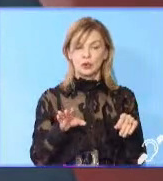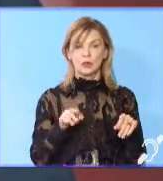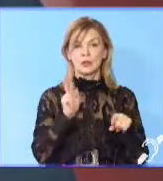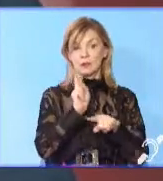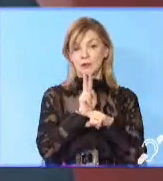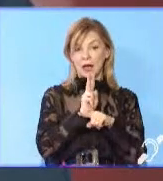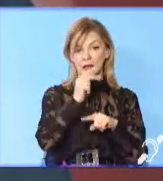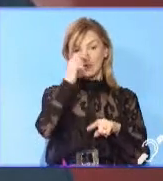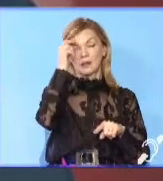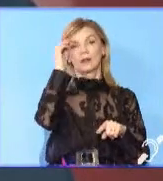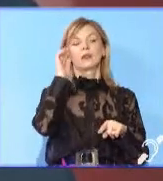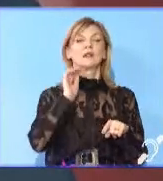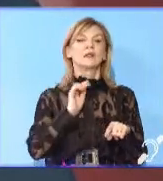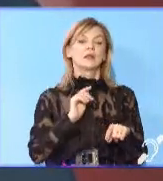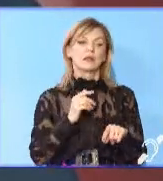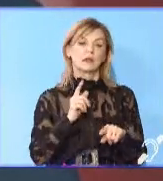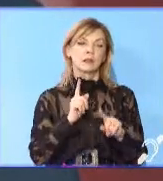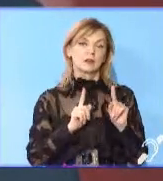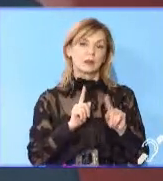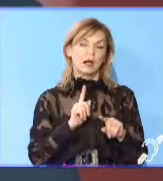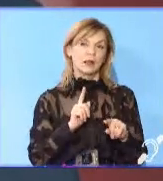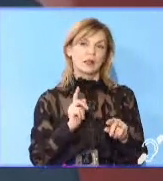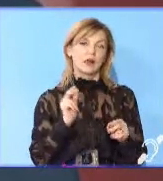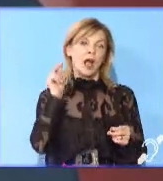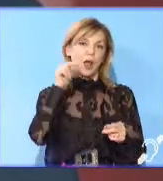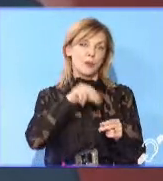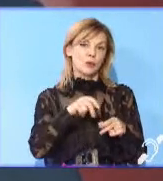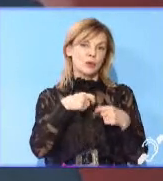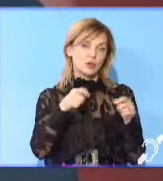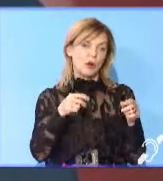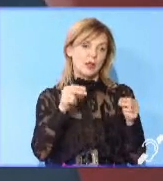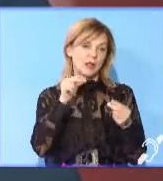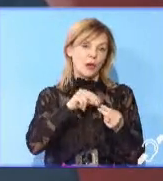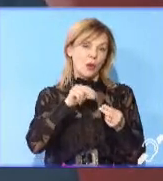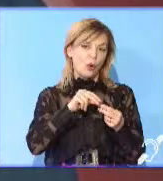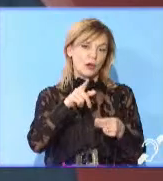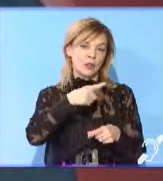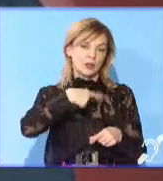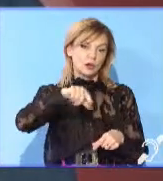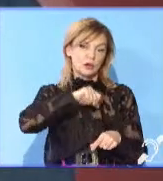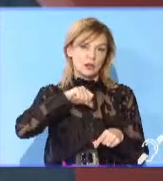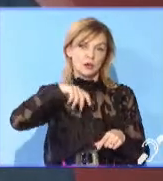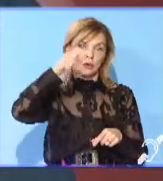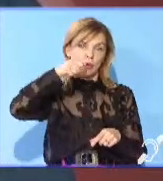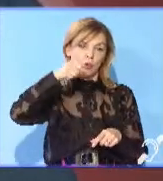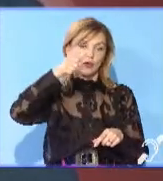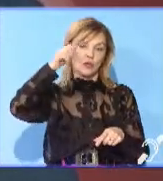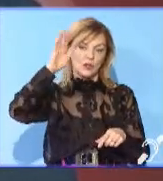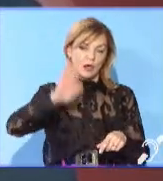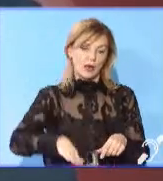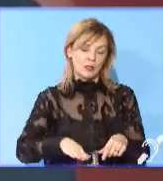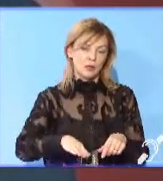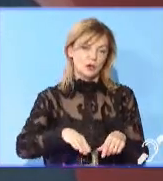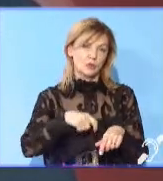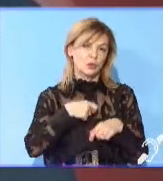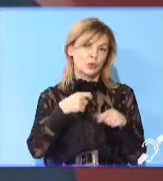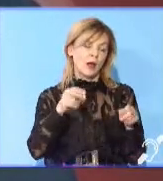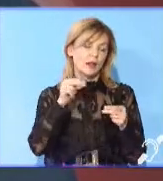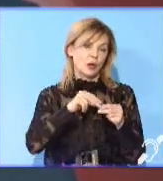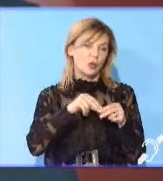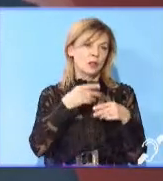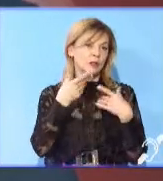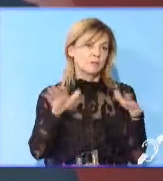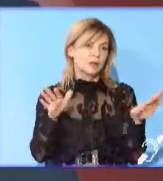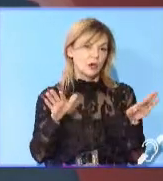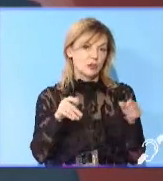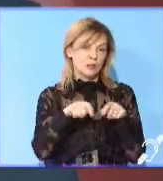riscului. În termeni populari, dacă ai pus toate ouăle în același coș, l-ai scăpat, l-ai făcut praf pe toate. La fel și în termeni